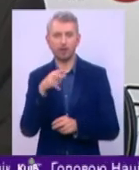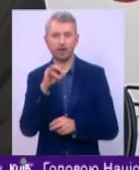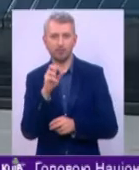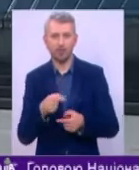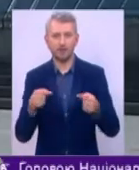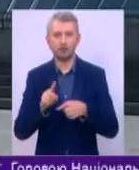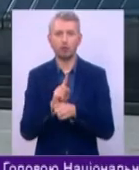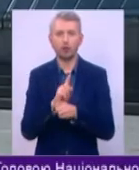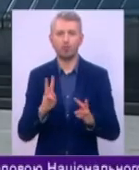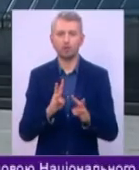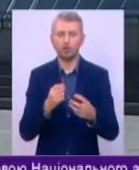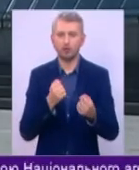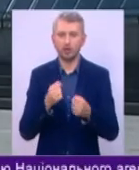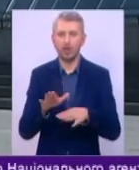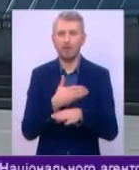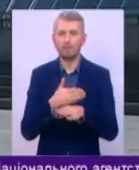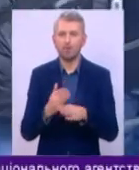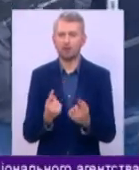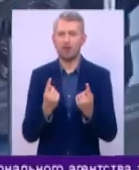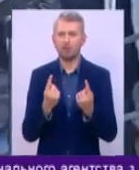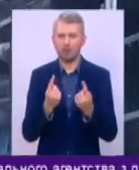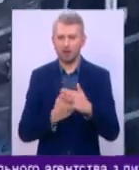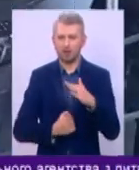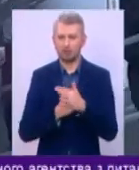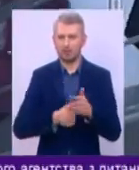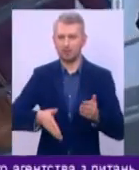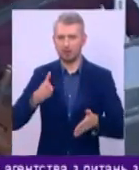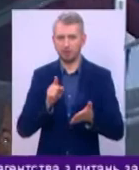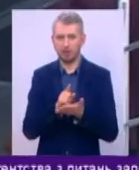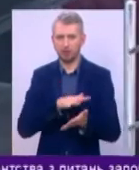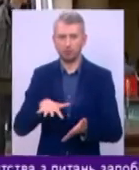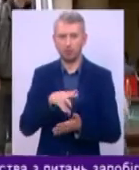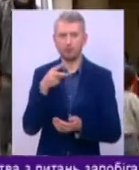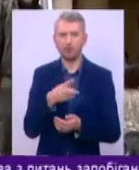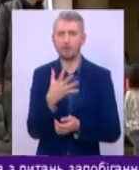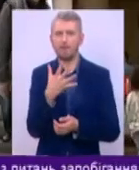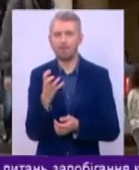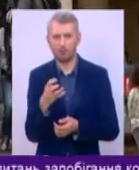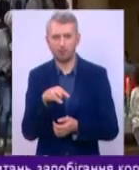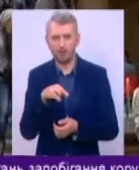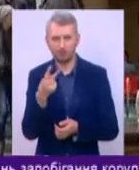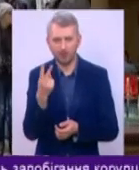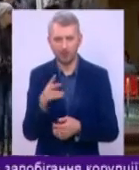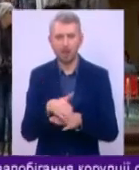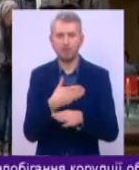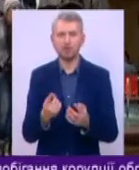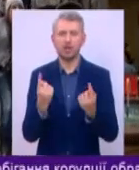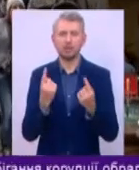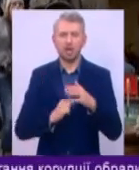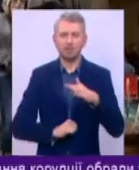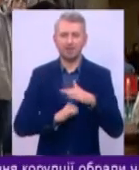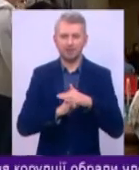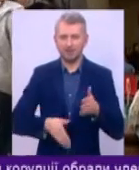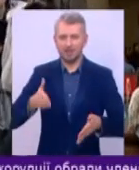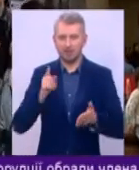нормами пожежостійкості, між капітальними стінами торгового центру має бути площа 2,5 тисячі квадратних метрів. Між капітальними стінами не повинно